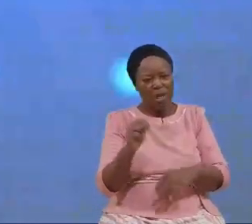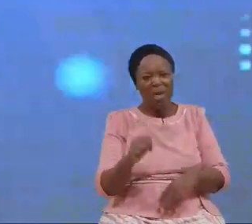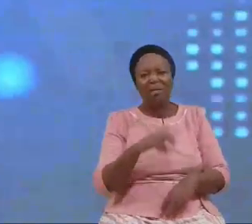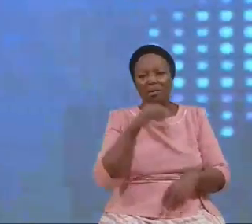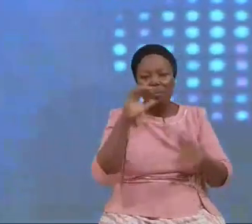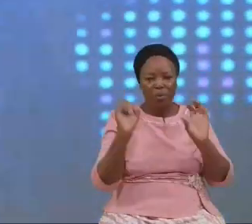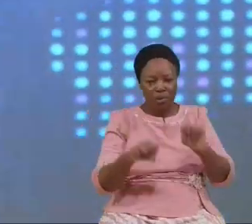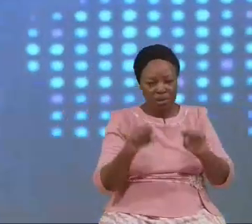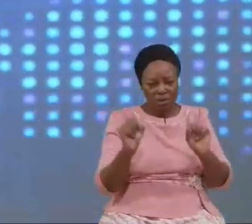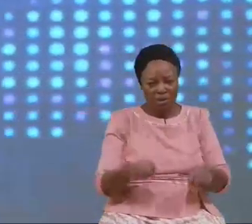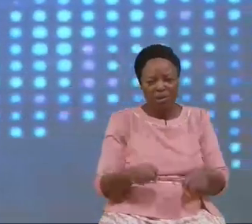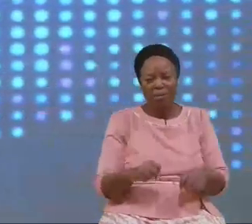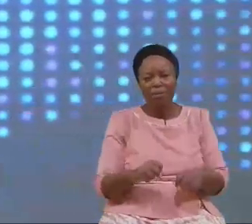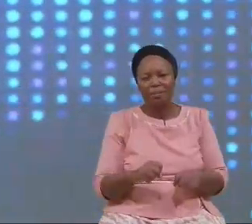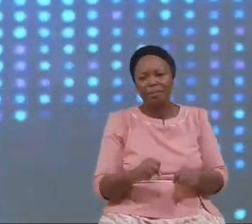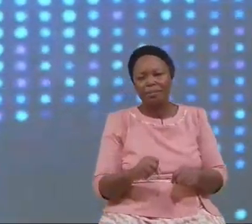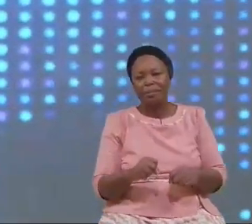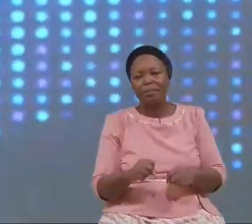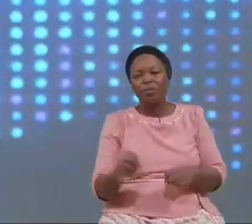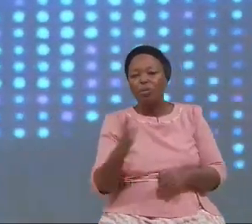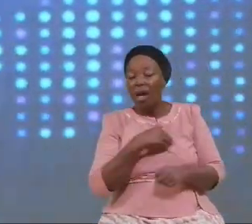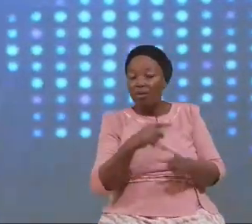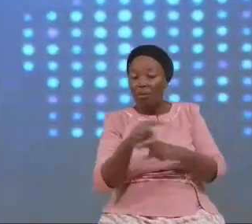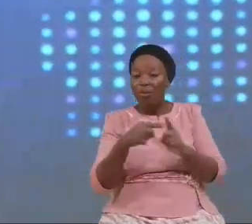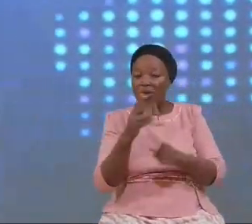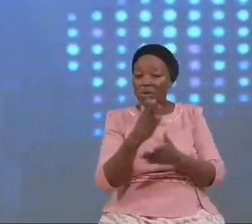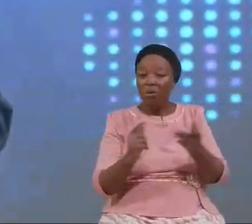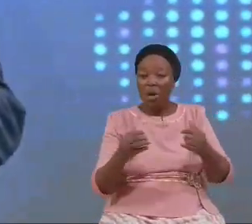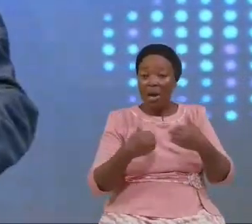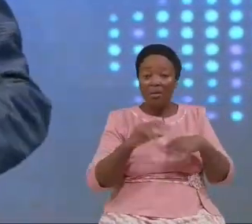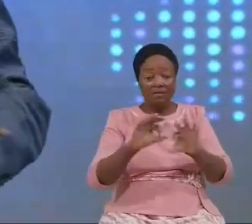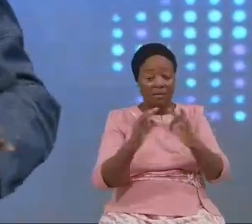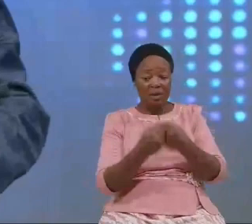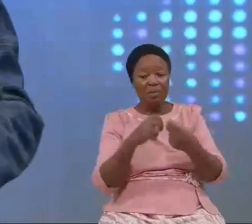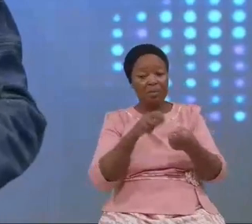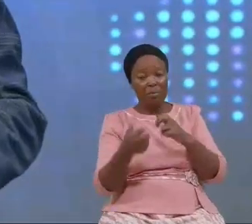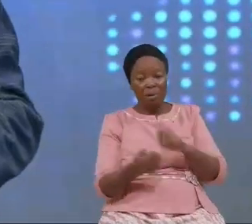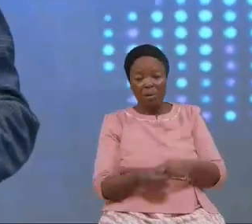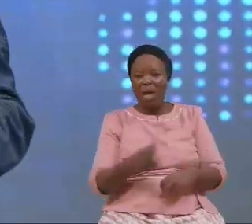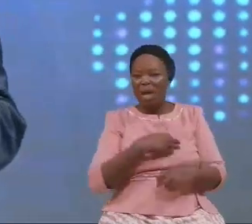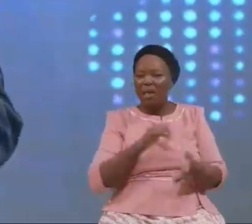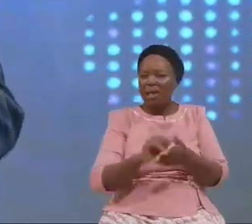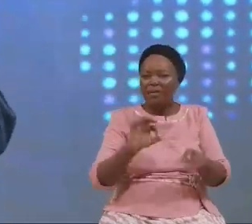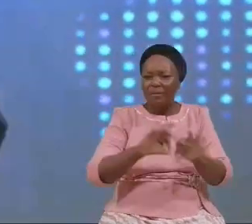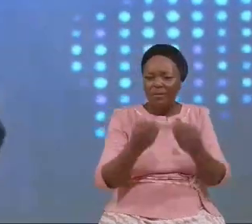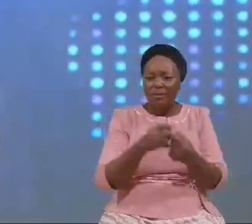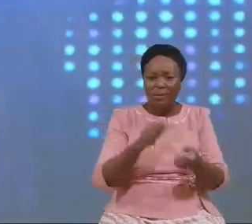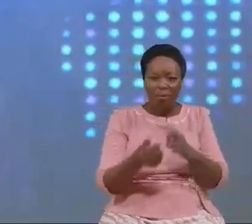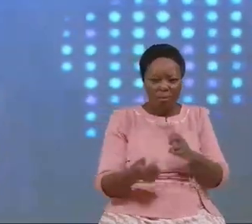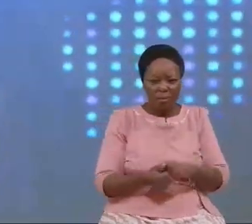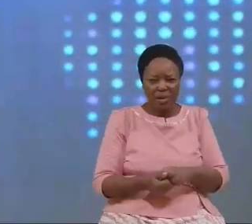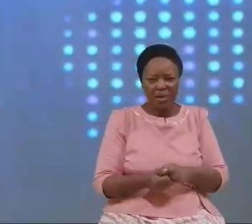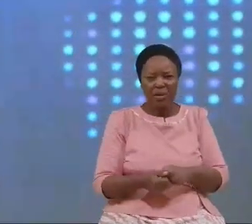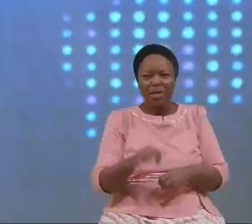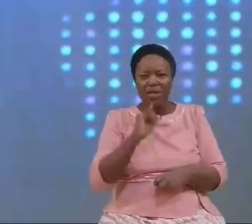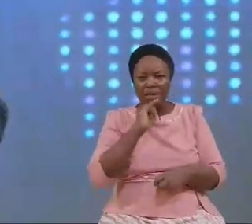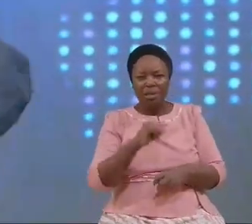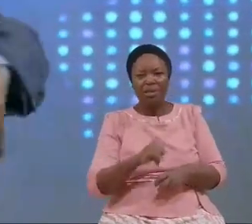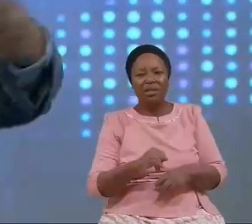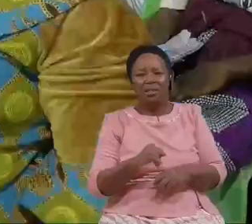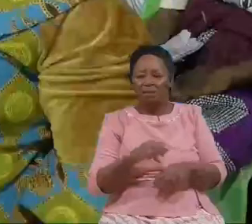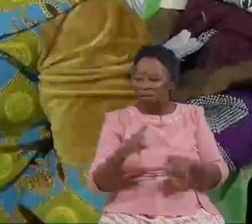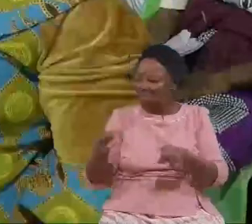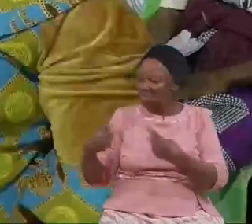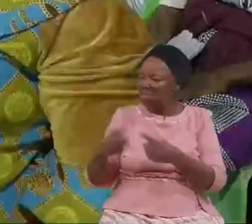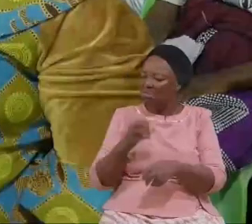devient une possibilité quand quelqu'un a un problème familiaux et il arrive le